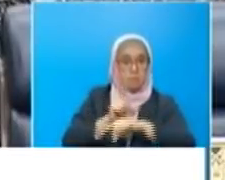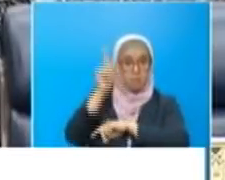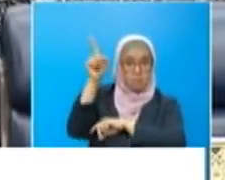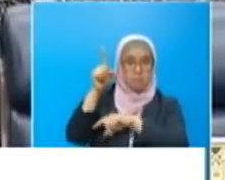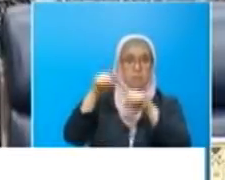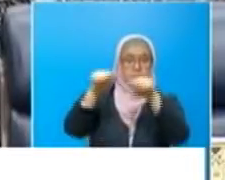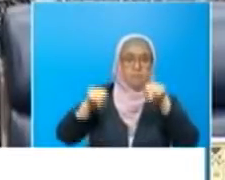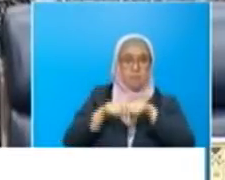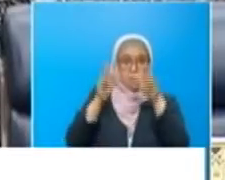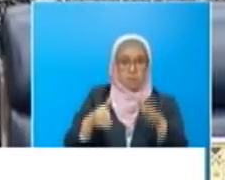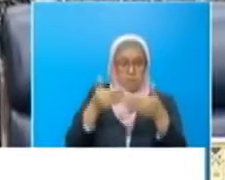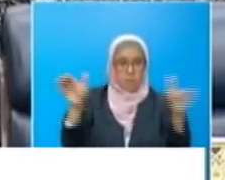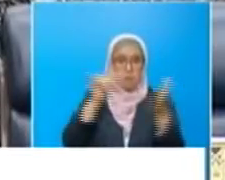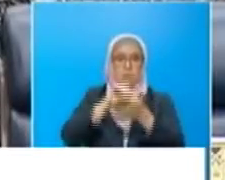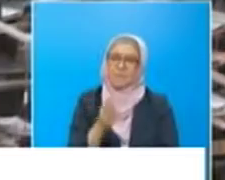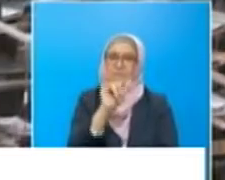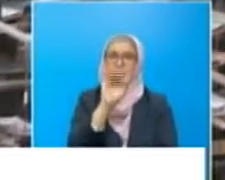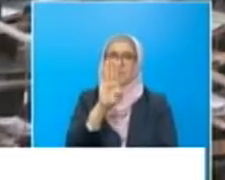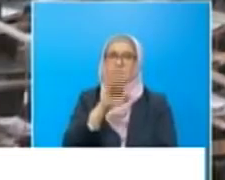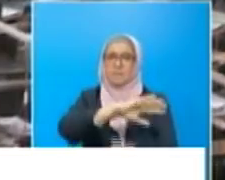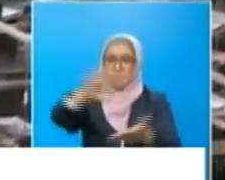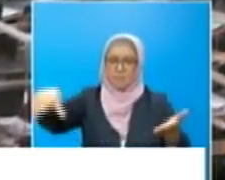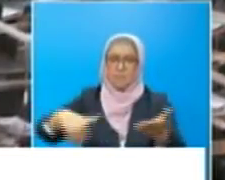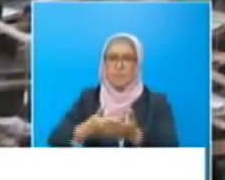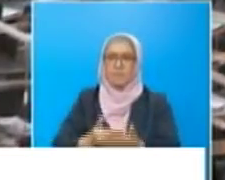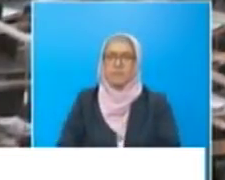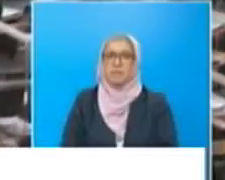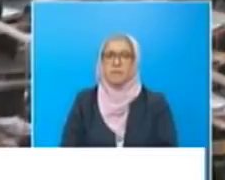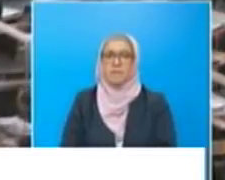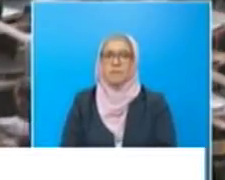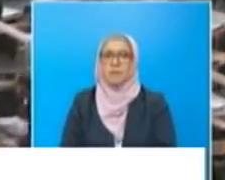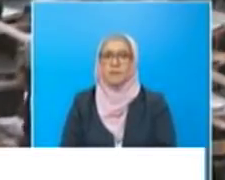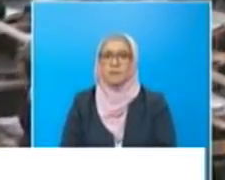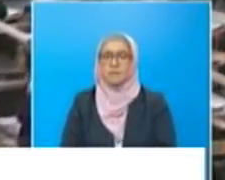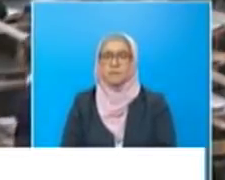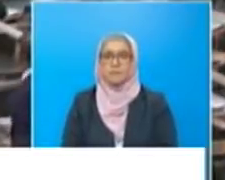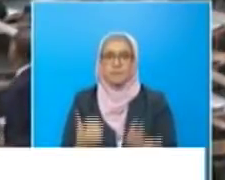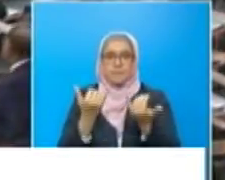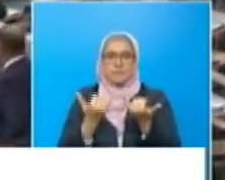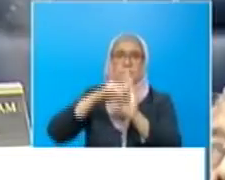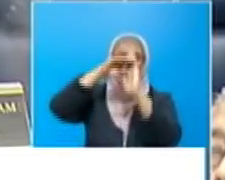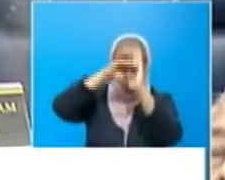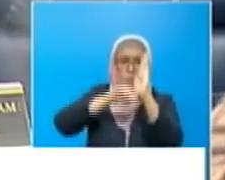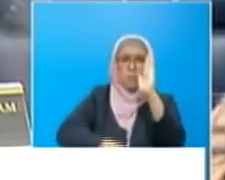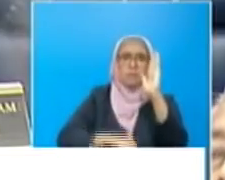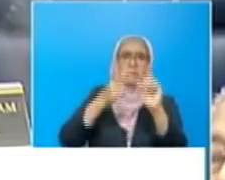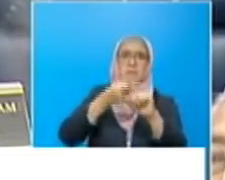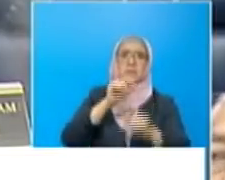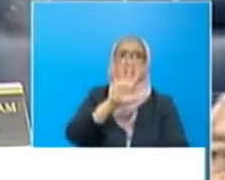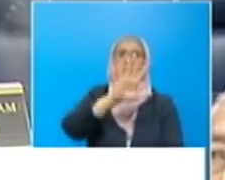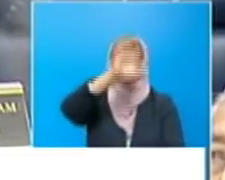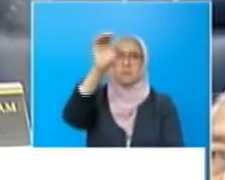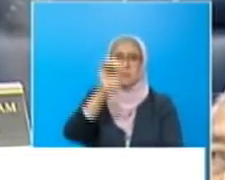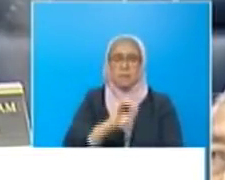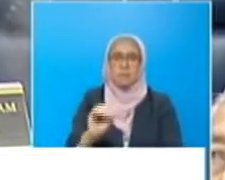konstruktif. Kita nak jadi pembangkang yang memang berkualiti dan kita tidak bolehlah compromise prinsip-prinsip kami